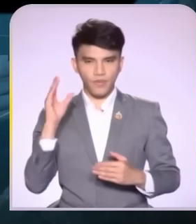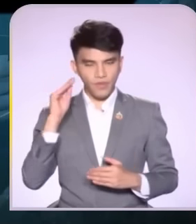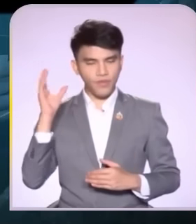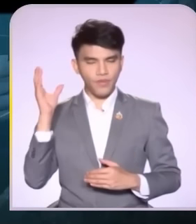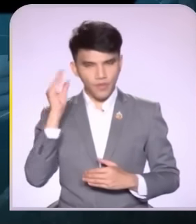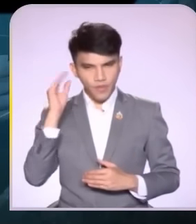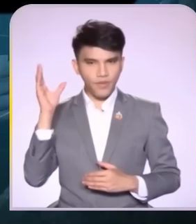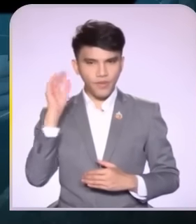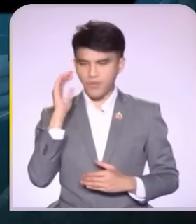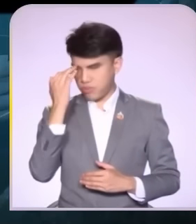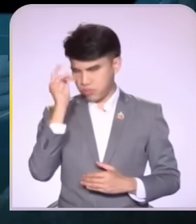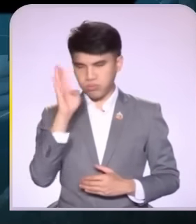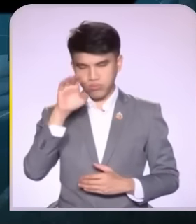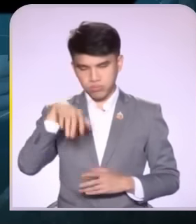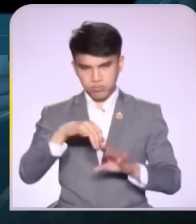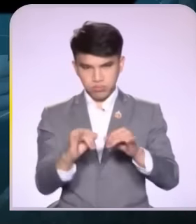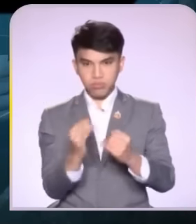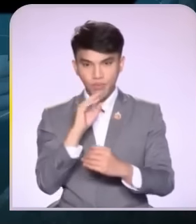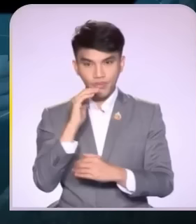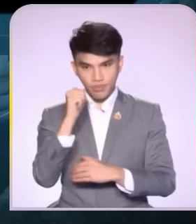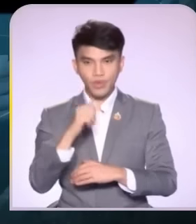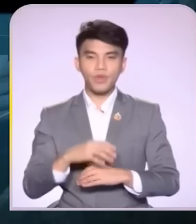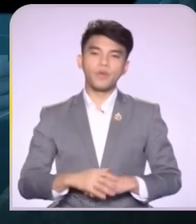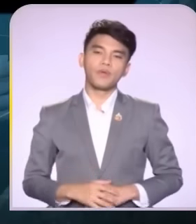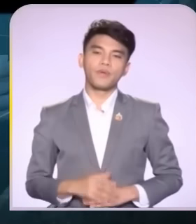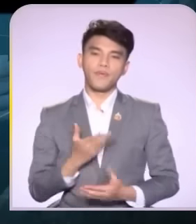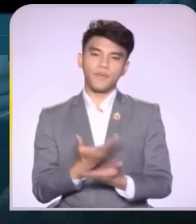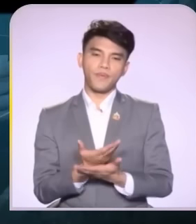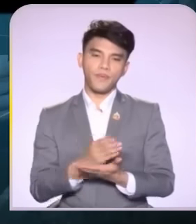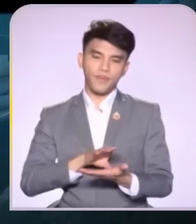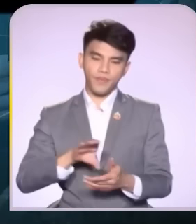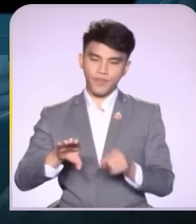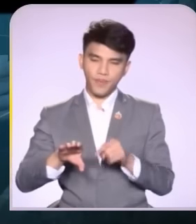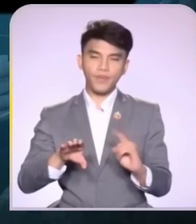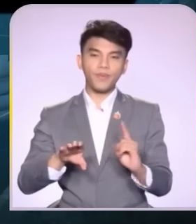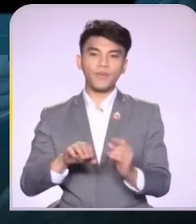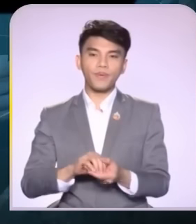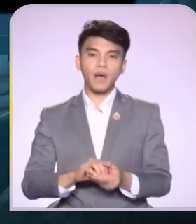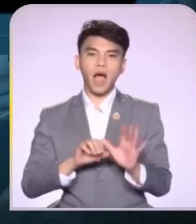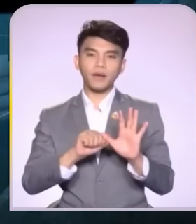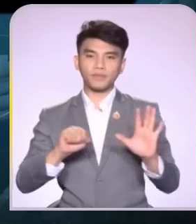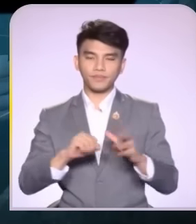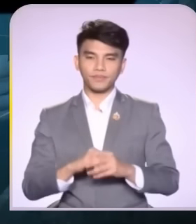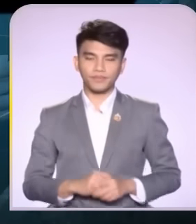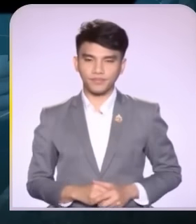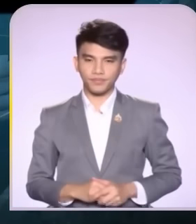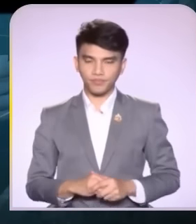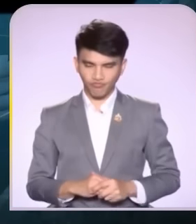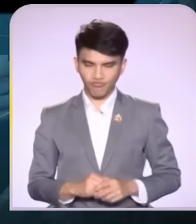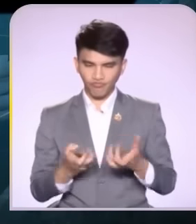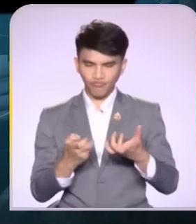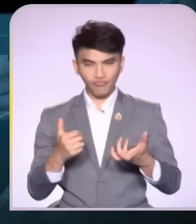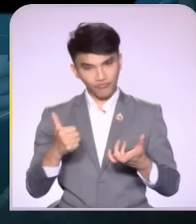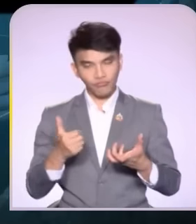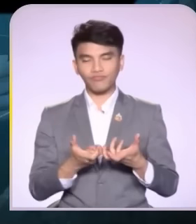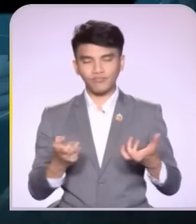คลิ้ ม เพราะเจ้าของบริษัทพูดดีสุดท้ายเธอลงทุนไปทั้งหมดนะคะคุณลินเนี่ย 500,000 บาทของได้มา